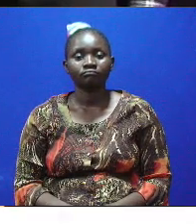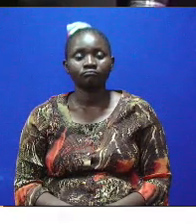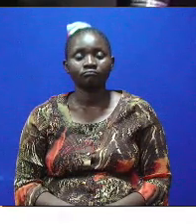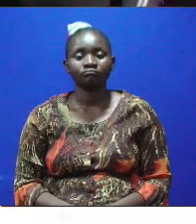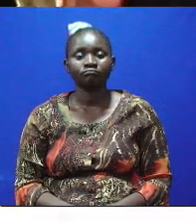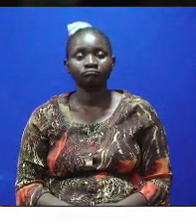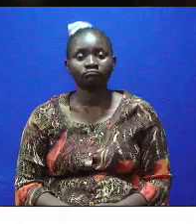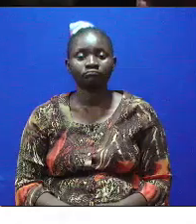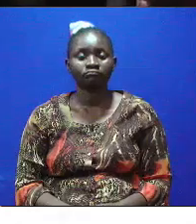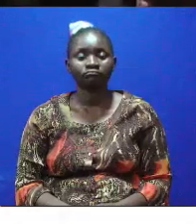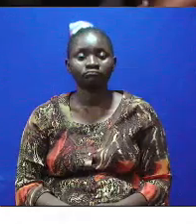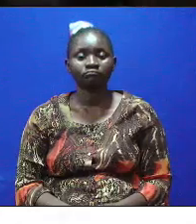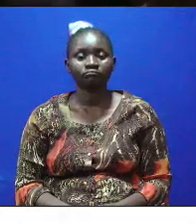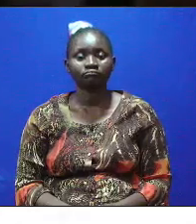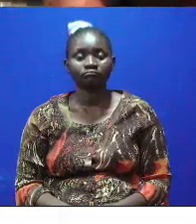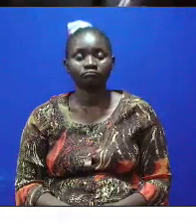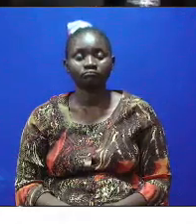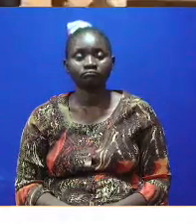Arambe!